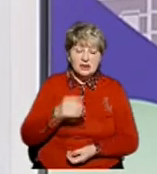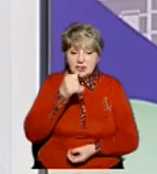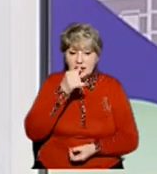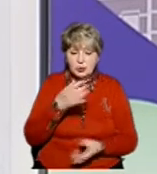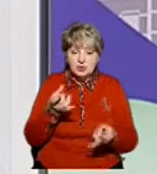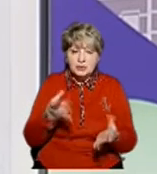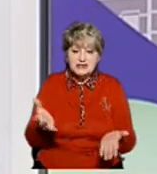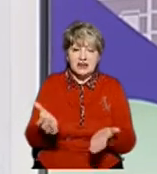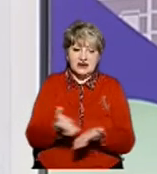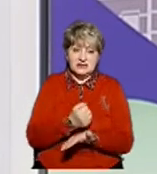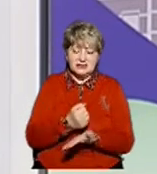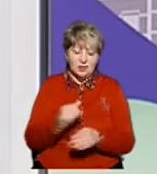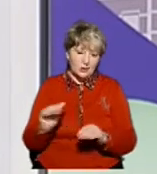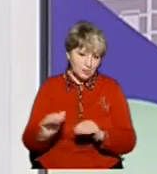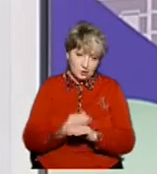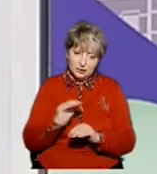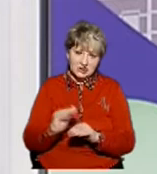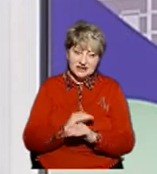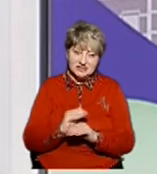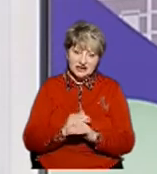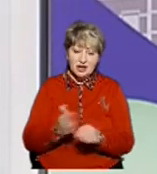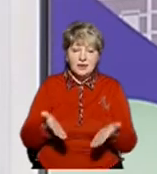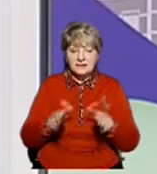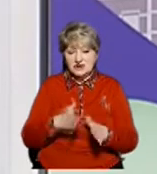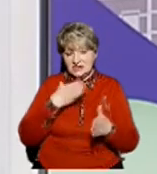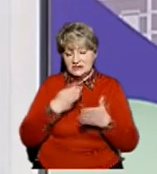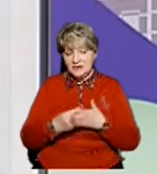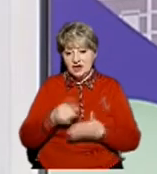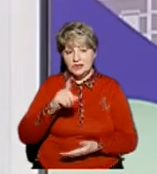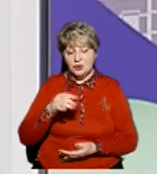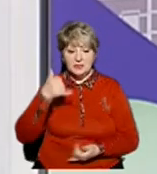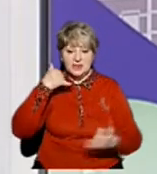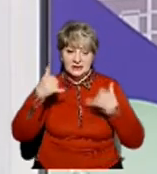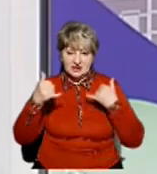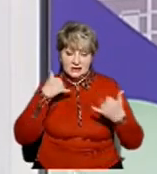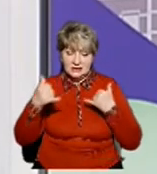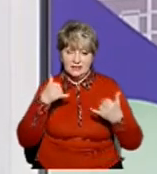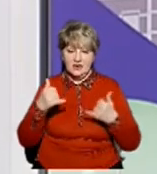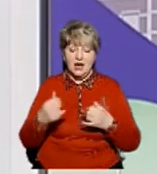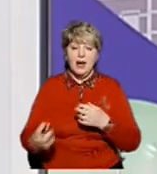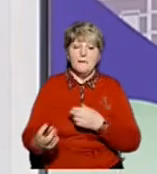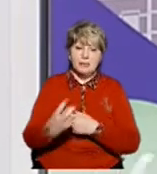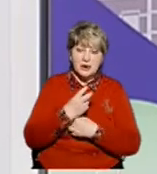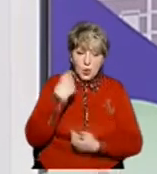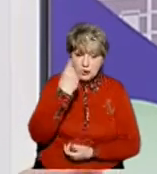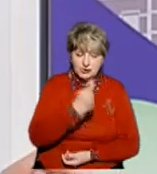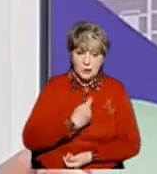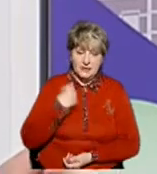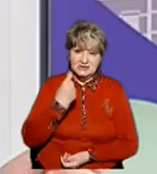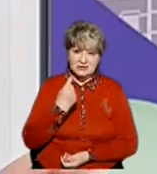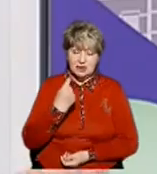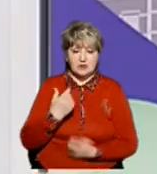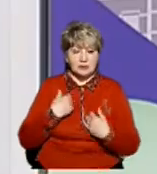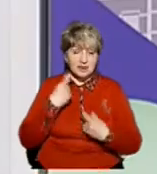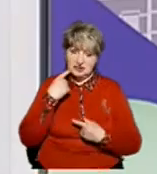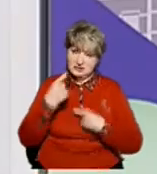його знайти. Будь ласка, залишайте свої контакти, телефонуйте, приходьте особисто.